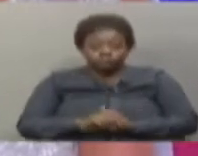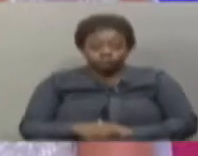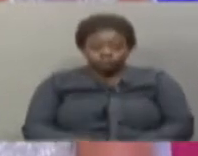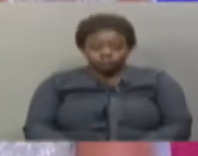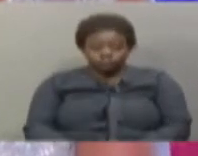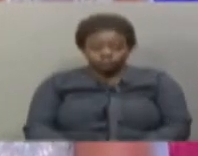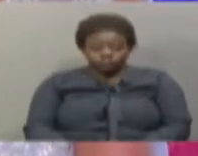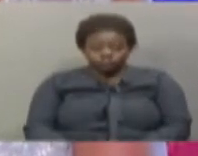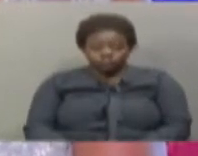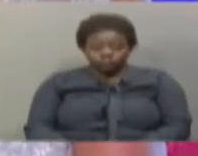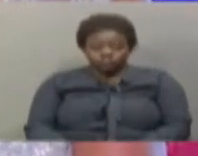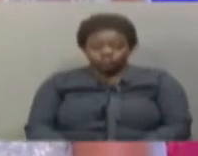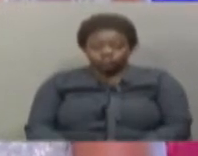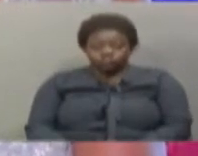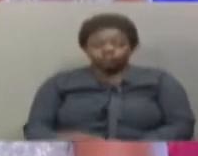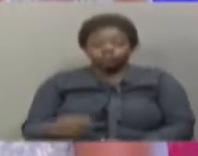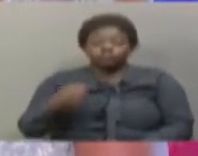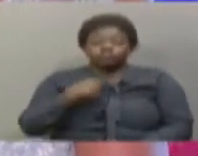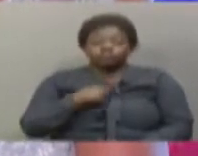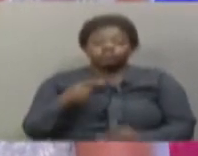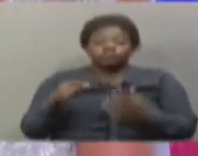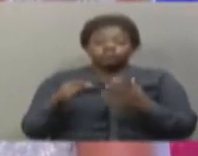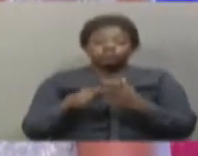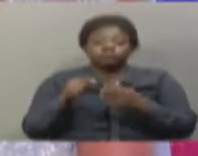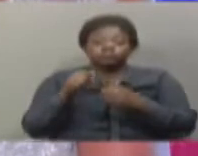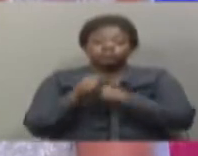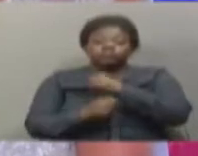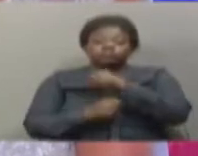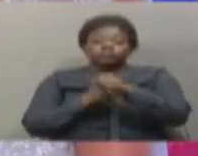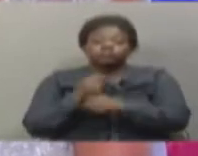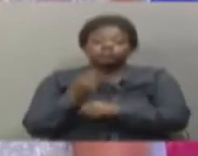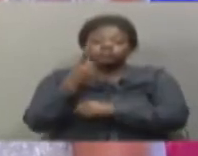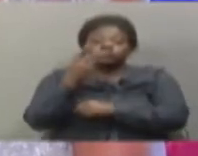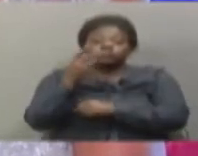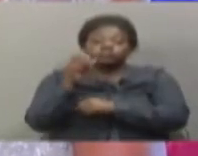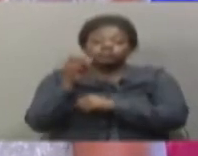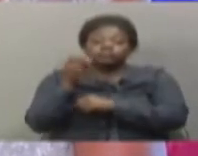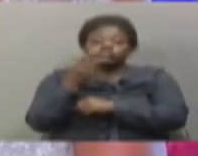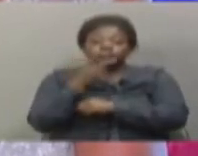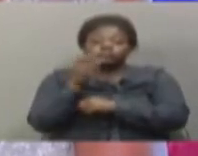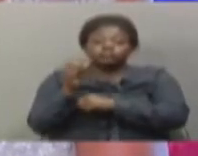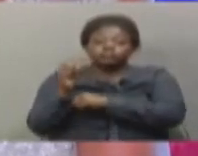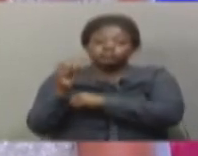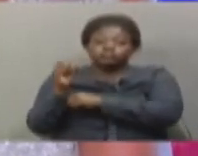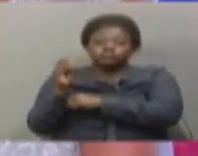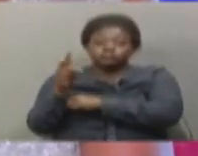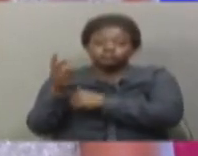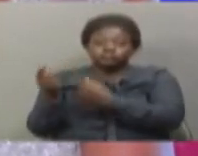Era leero mugattibwa naye mu 2012 nga mmaze okwewandiisa